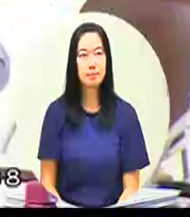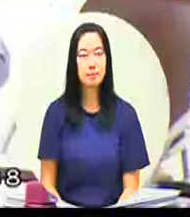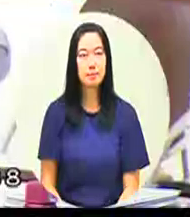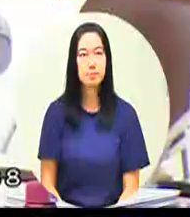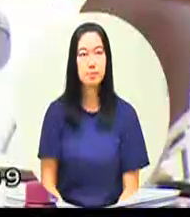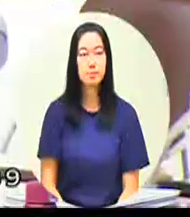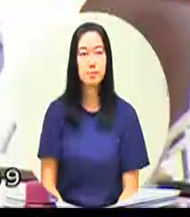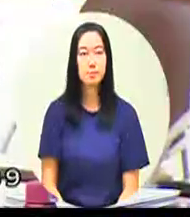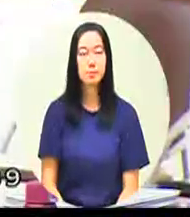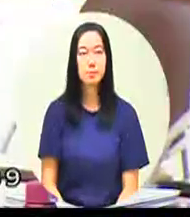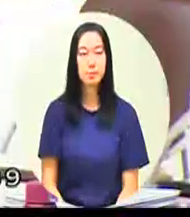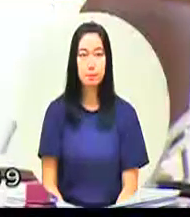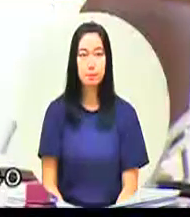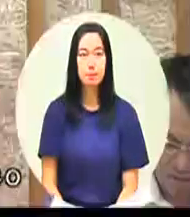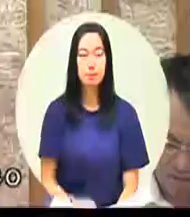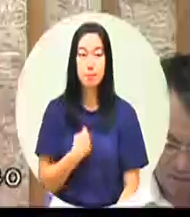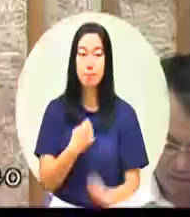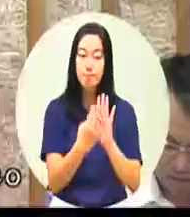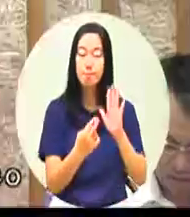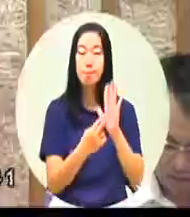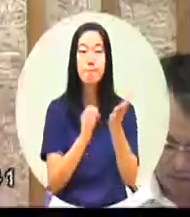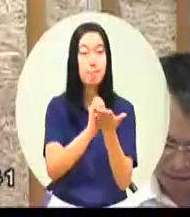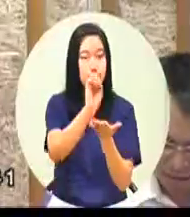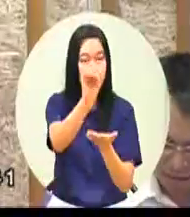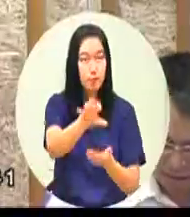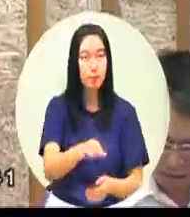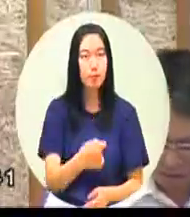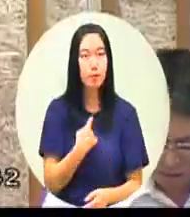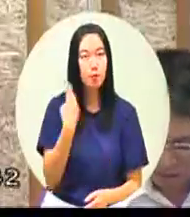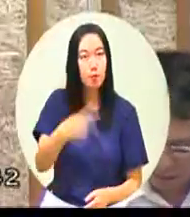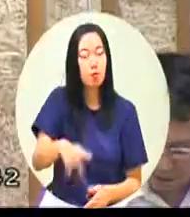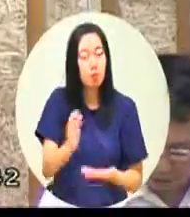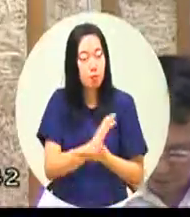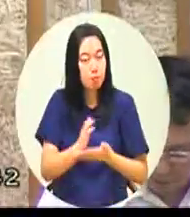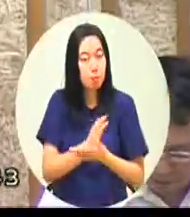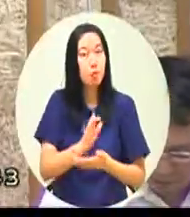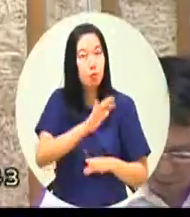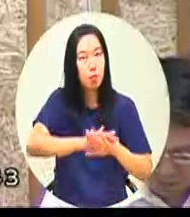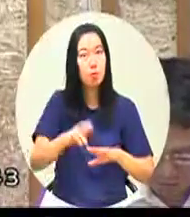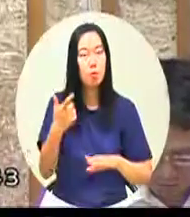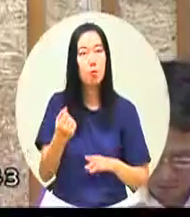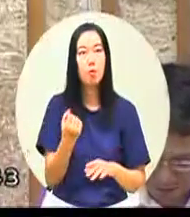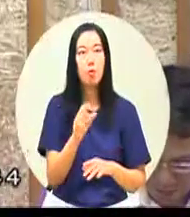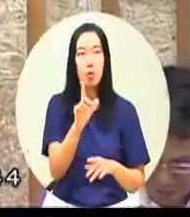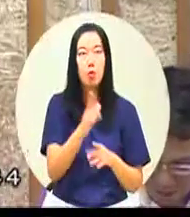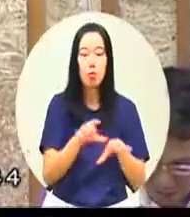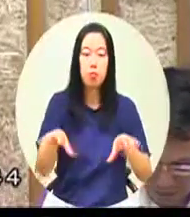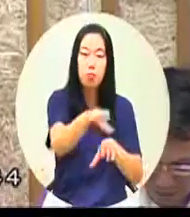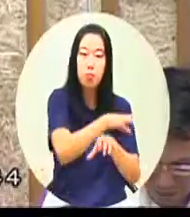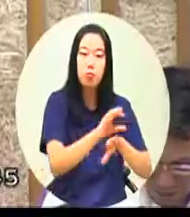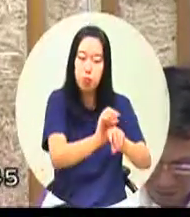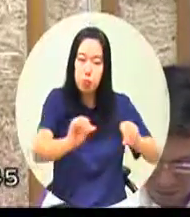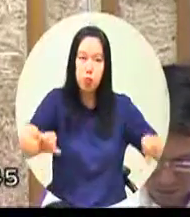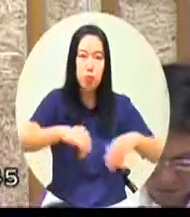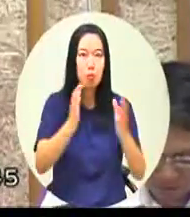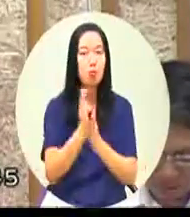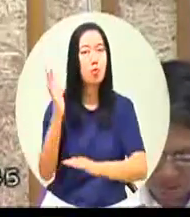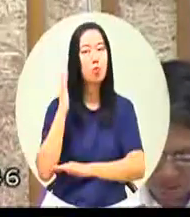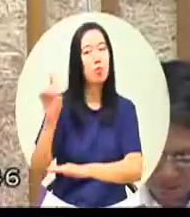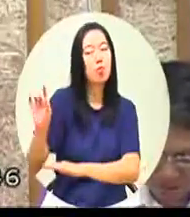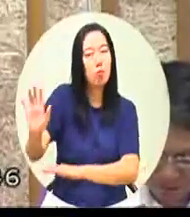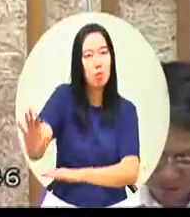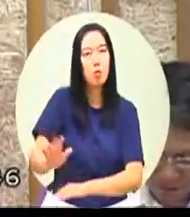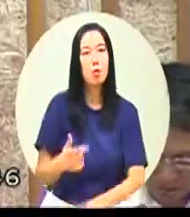好，局长答复。 我想，议员这个建议我们来评估看看，然后，因为当然很多周边的土地其实都是国有财产署的部